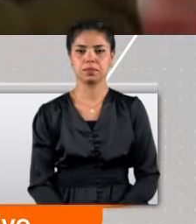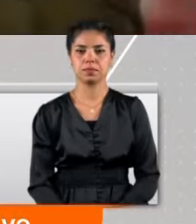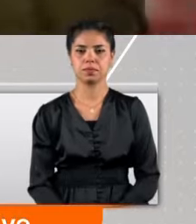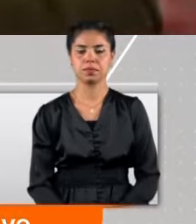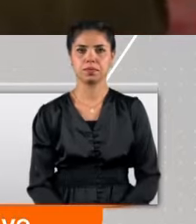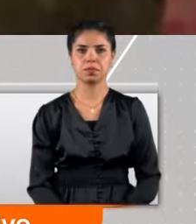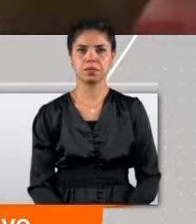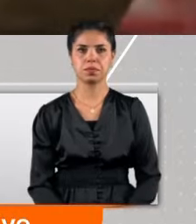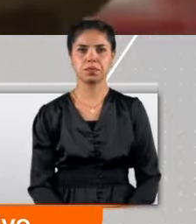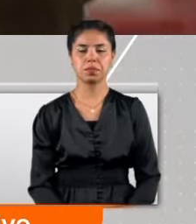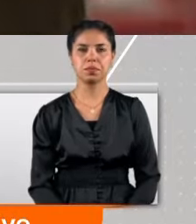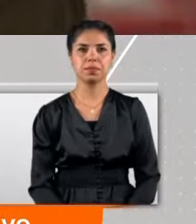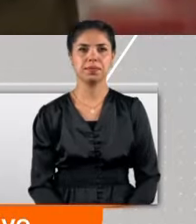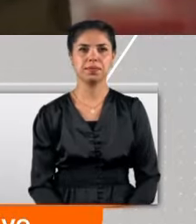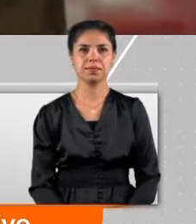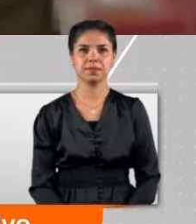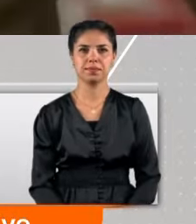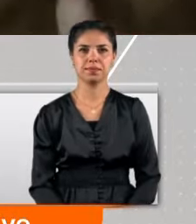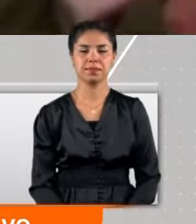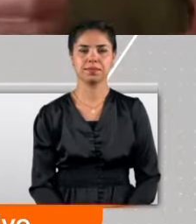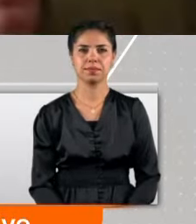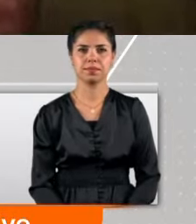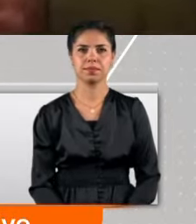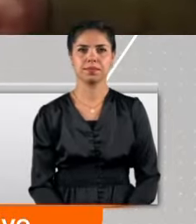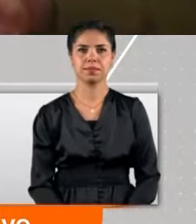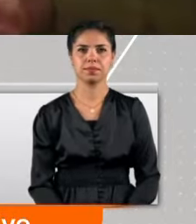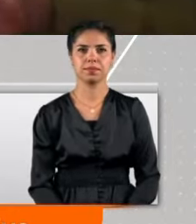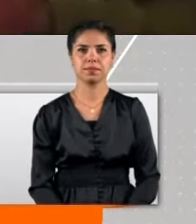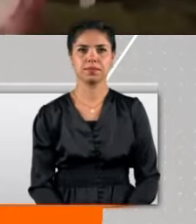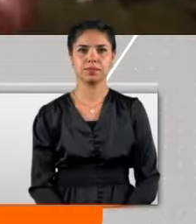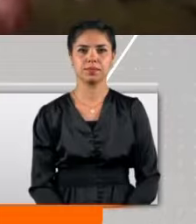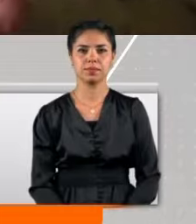hızlı saldırılar düzenlemeye hazırız.